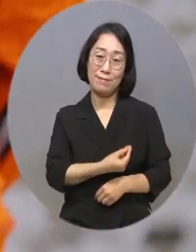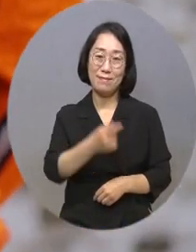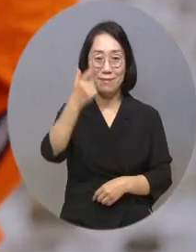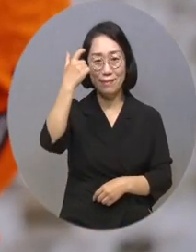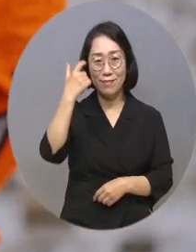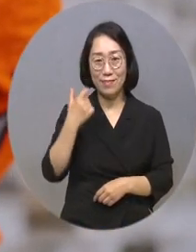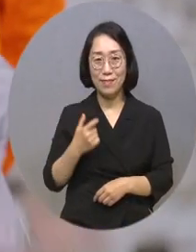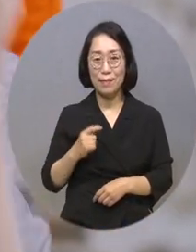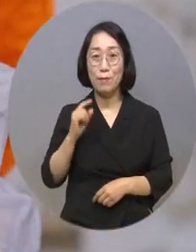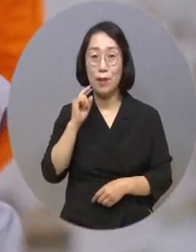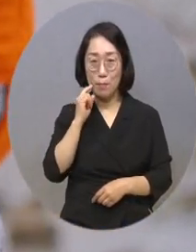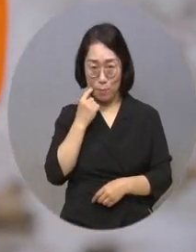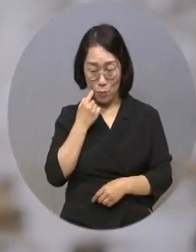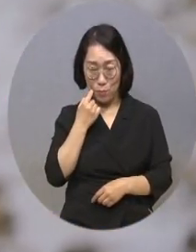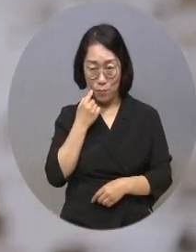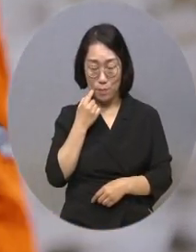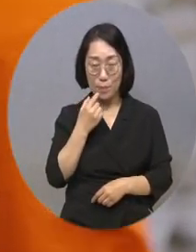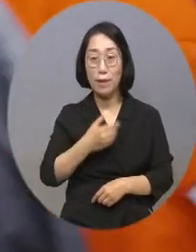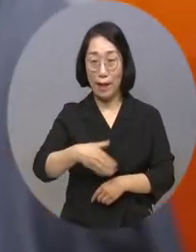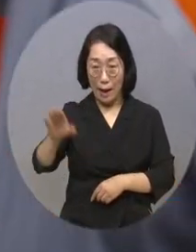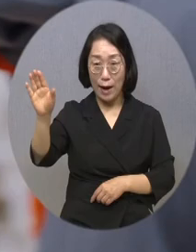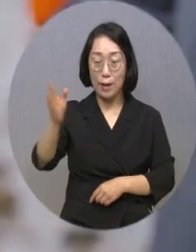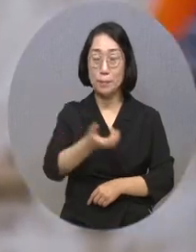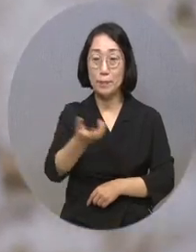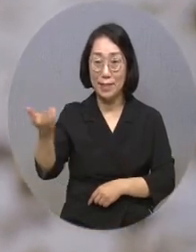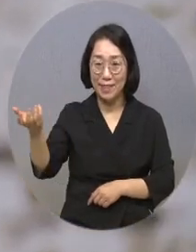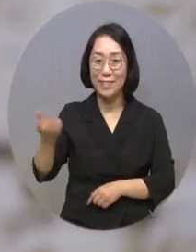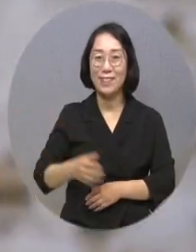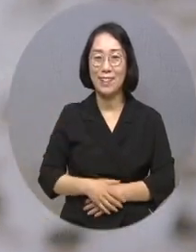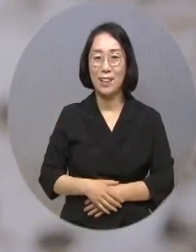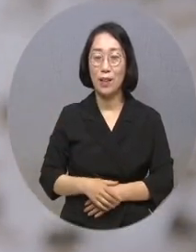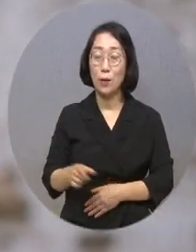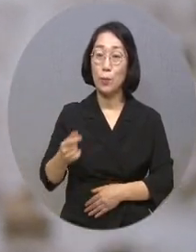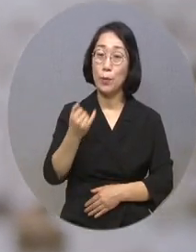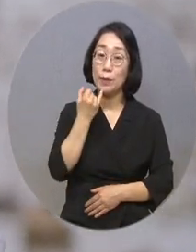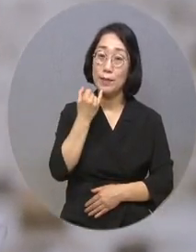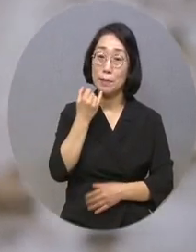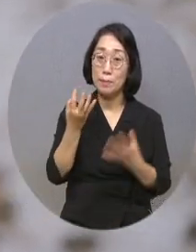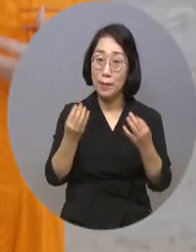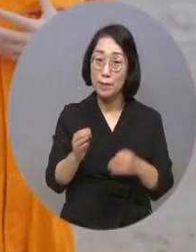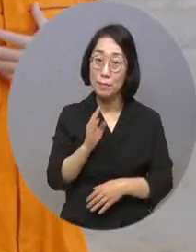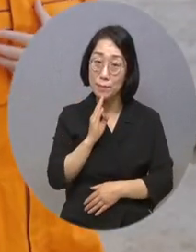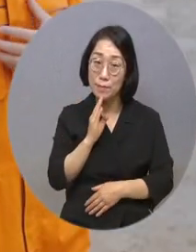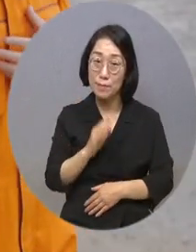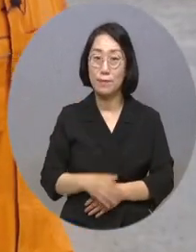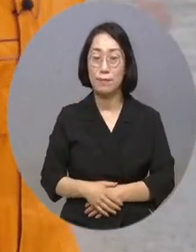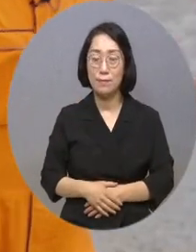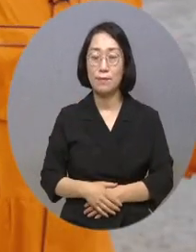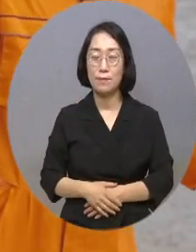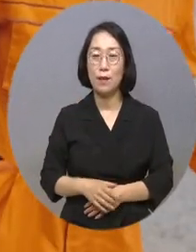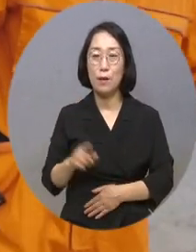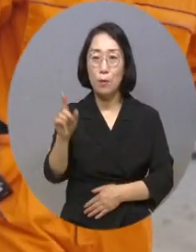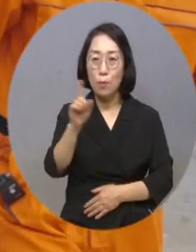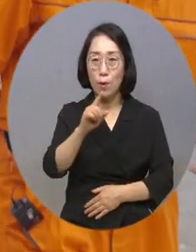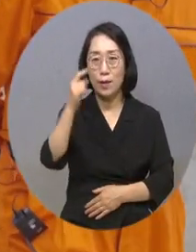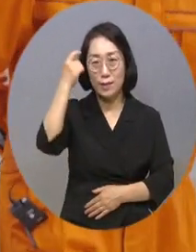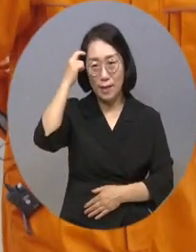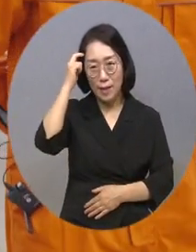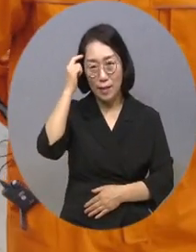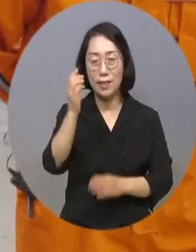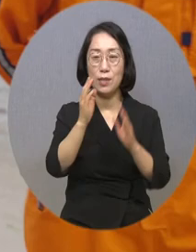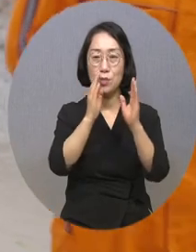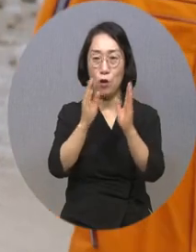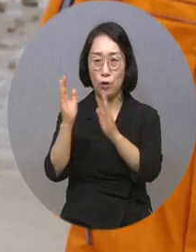너무 아름다워요. 이동하실까요? 네. 예, 이동하실까요? 약간 이런 화보 많이 찍잖아요 요즘에? 진짜 뭔가 생각이 좀 정리가 좀